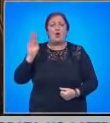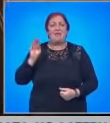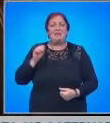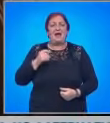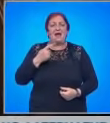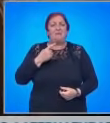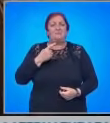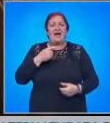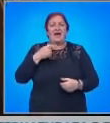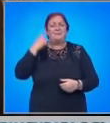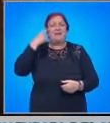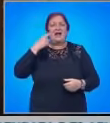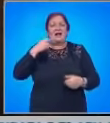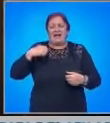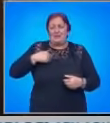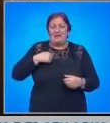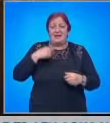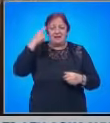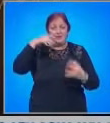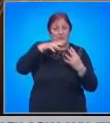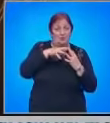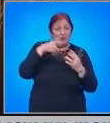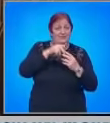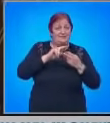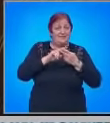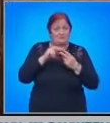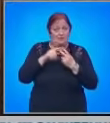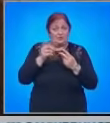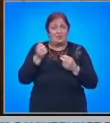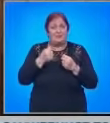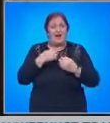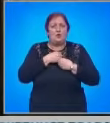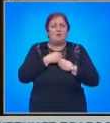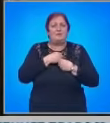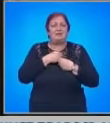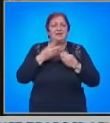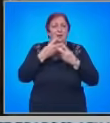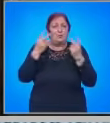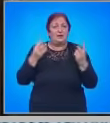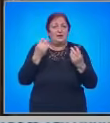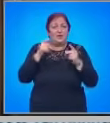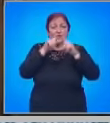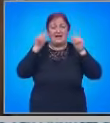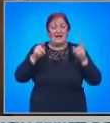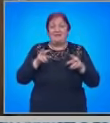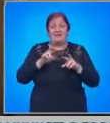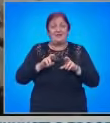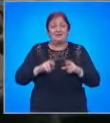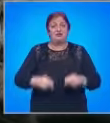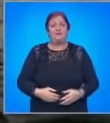криминален психолог, който пътува във времето, влезе Велислав Павлов. Сериалът събра любимците на публиката и нови екранни